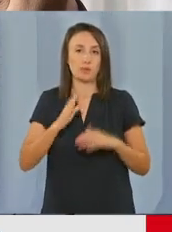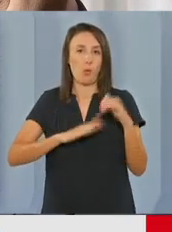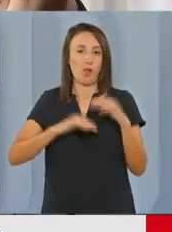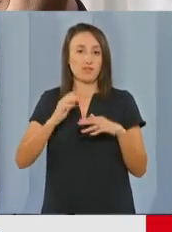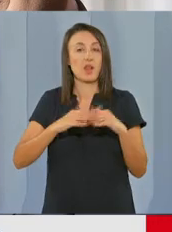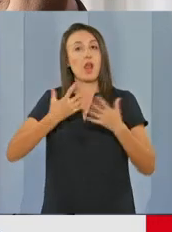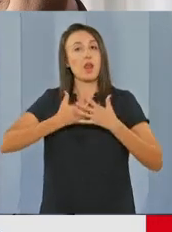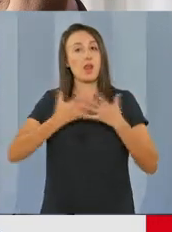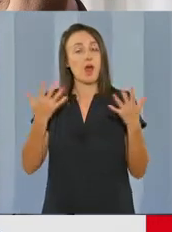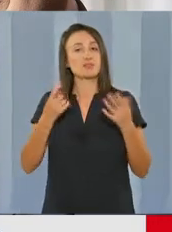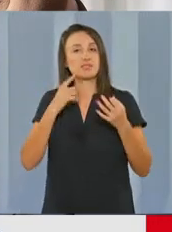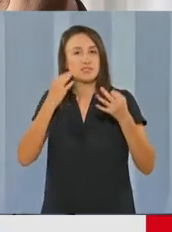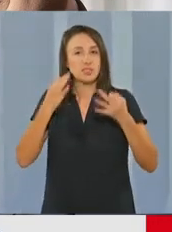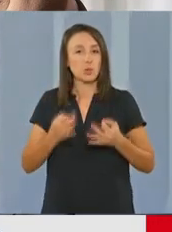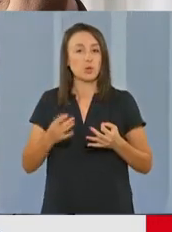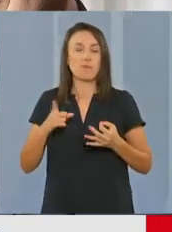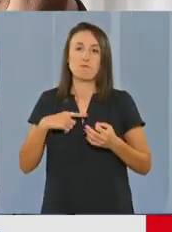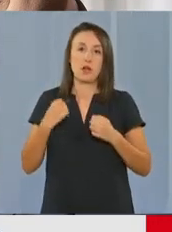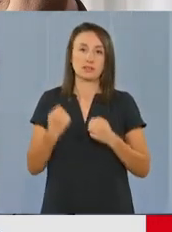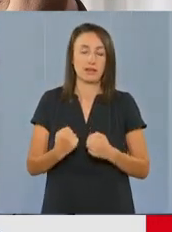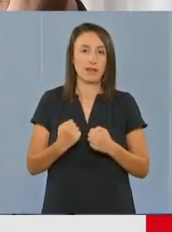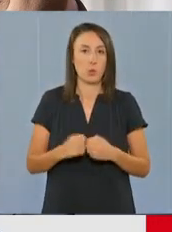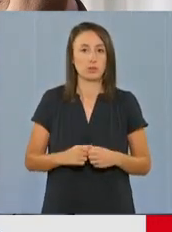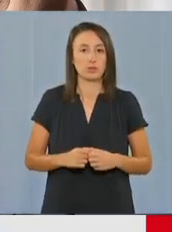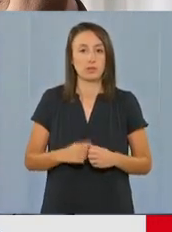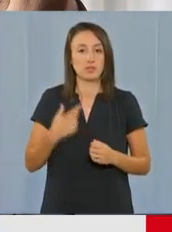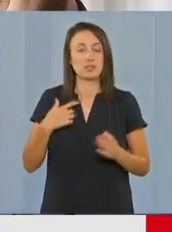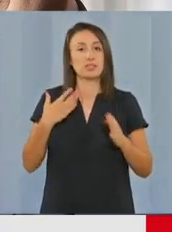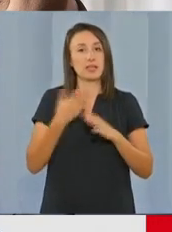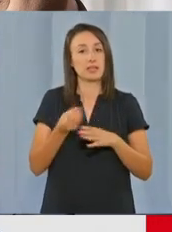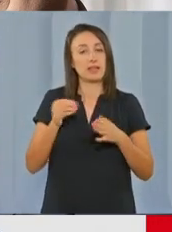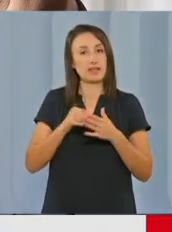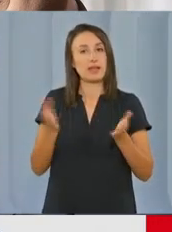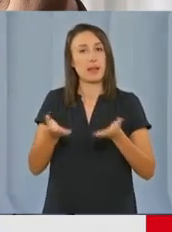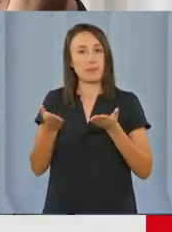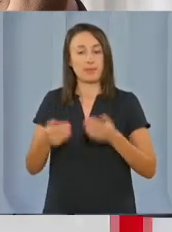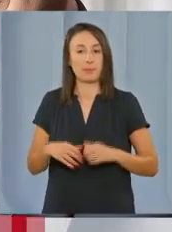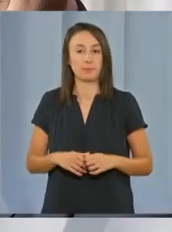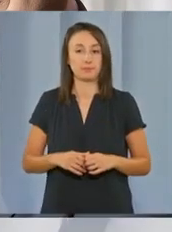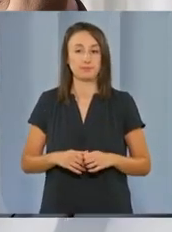calificare clară și precisă, le este extrem de dificil să se integreze foarte repede.